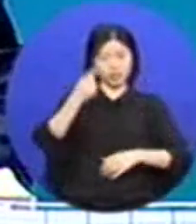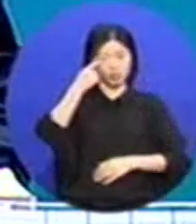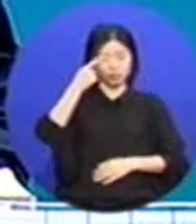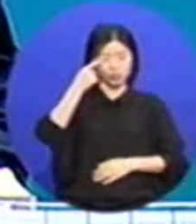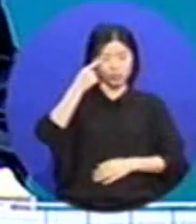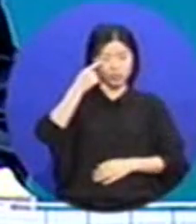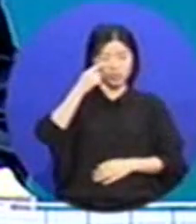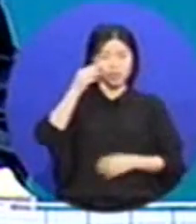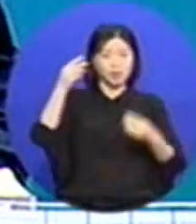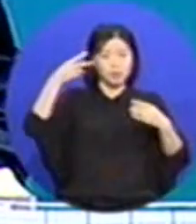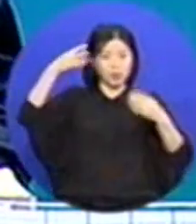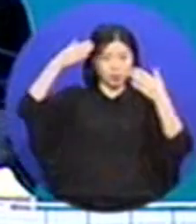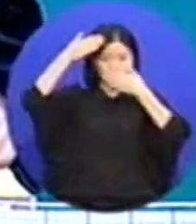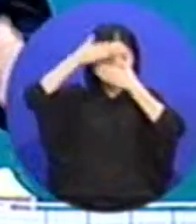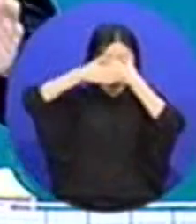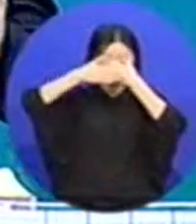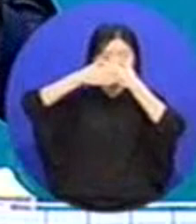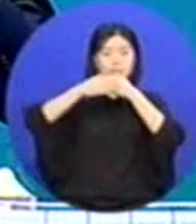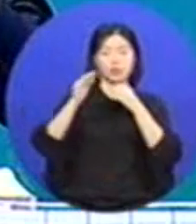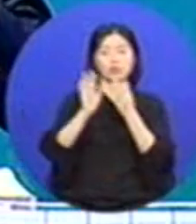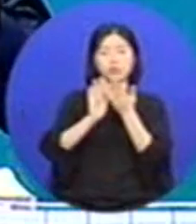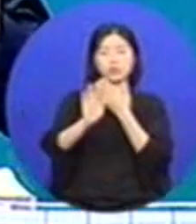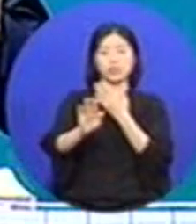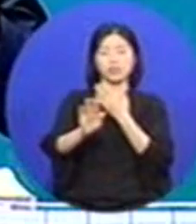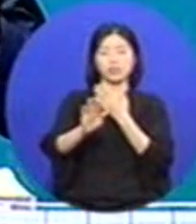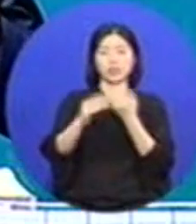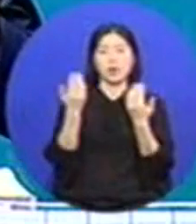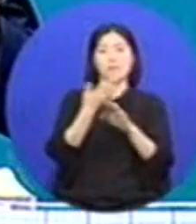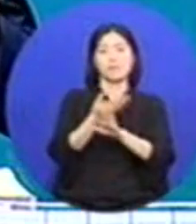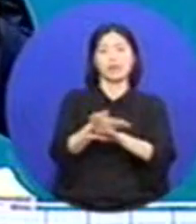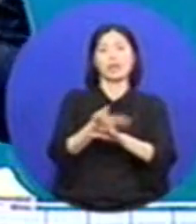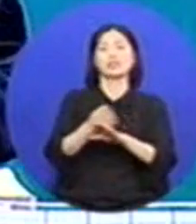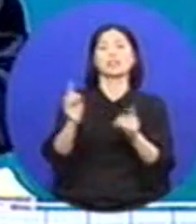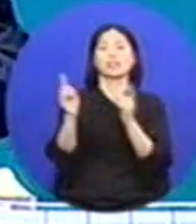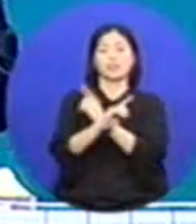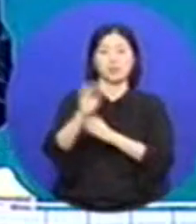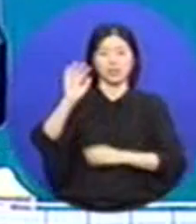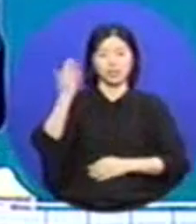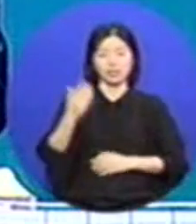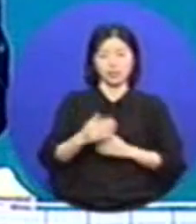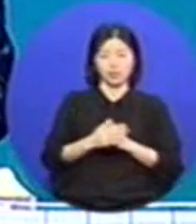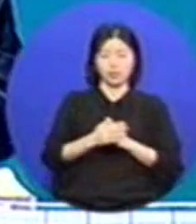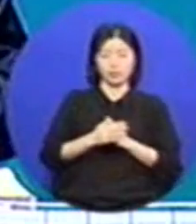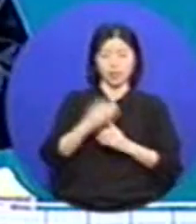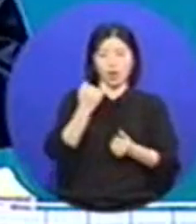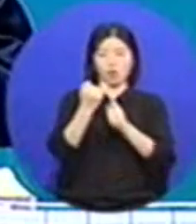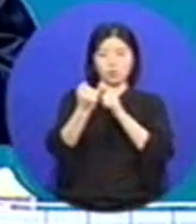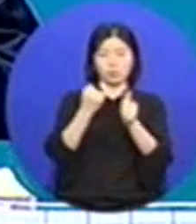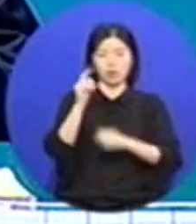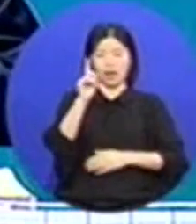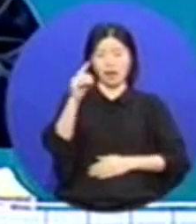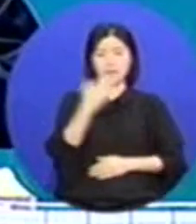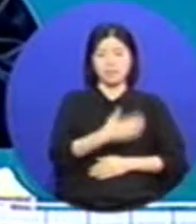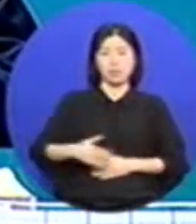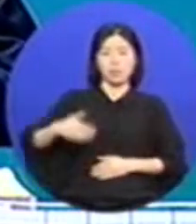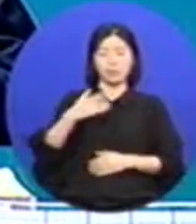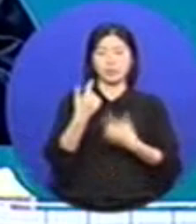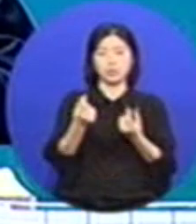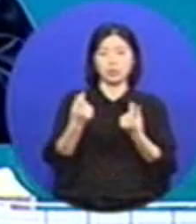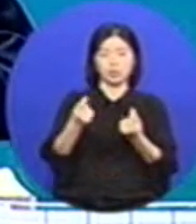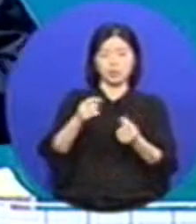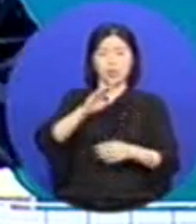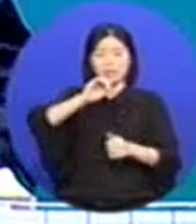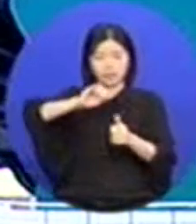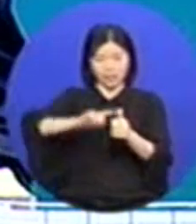달라진 거예요 그러니까 여러분의 부부 관계가 한 몸처럼 그렇게 당연히 여겨지는 지